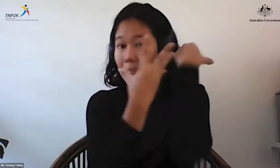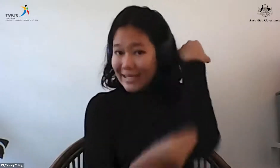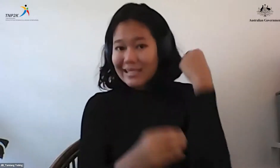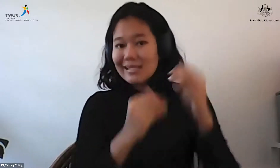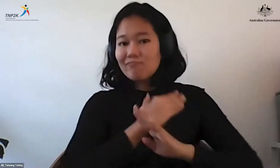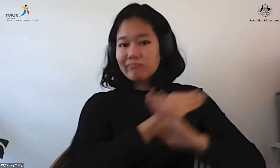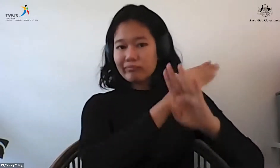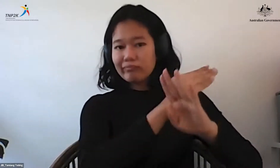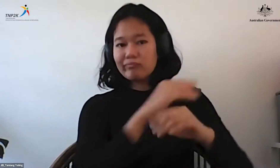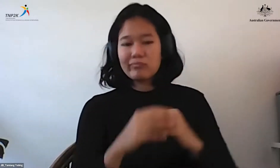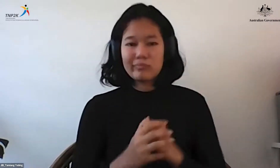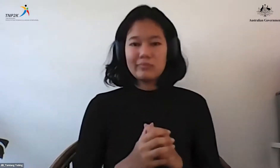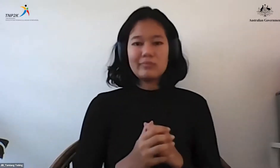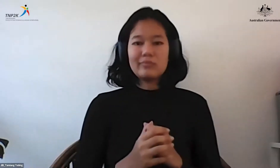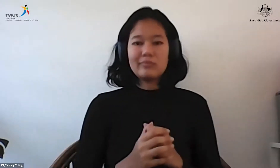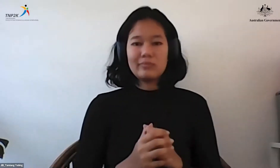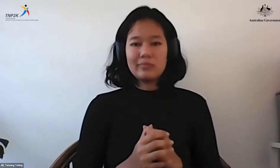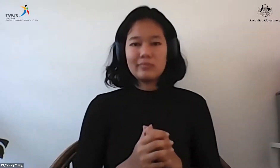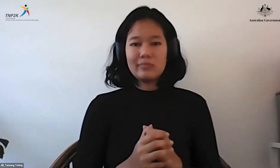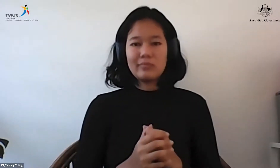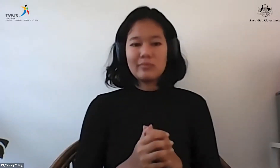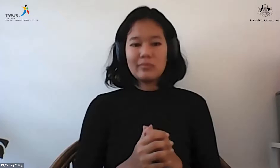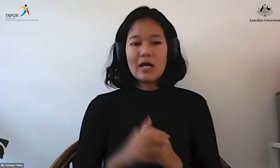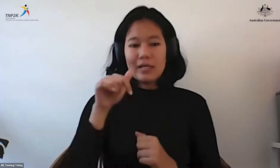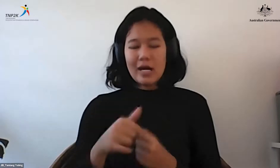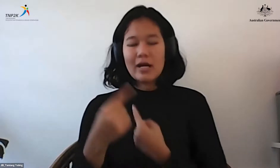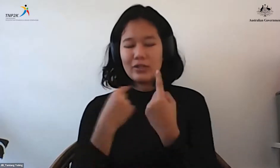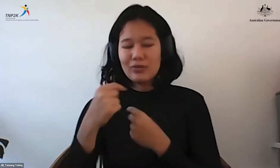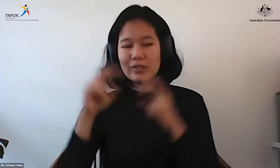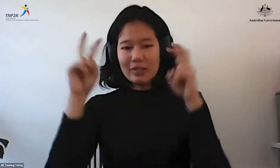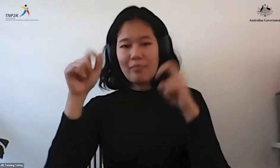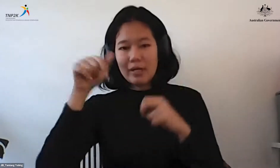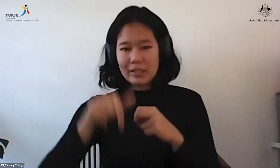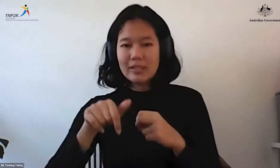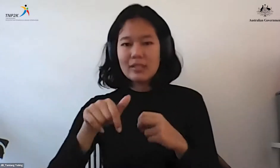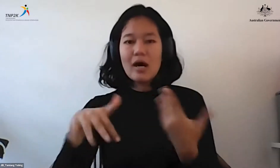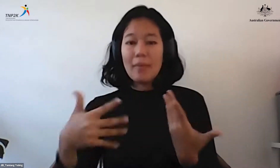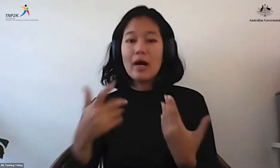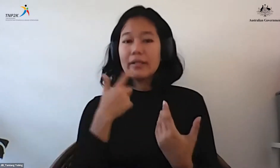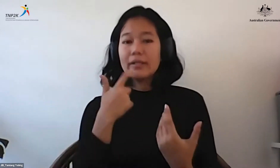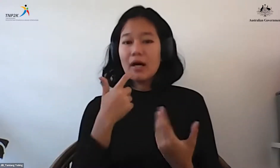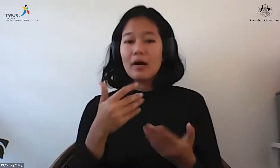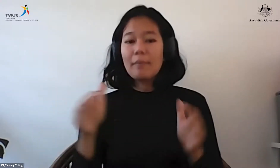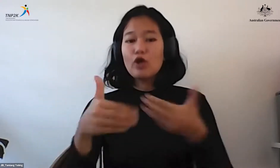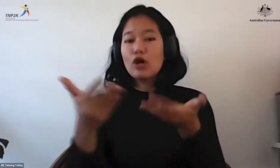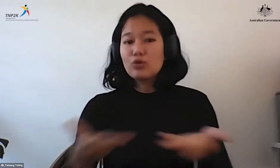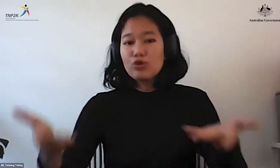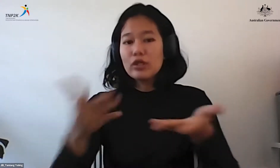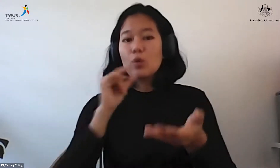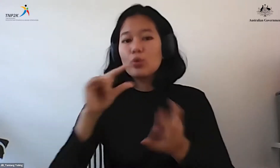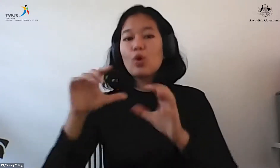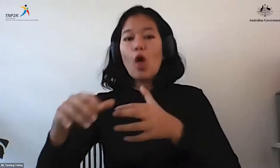ketimpangan, dan dalam konteks topik yang kita diskusikan pada pagi hari ini, itu dalam memberikan perlindungan pada kelompok rentan